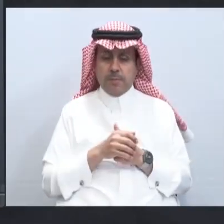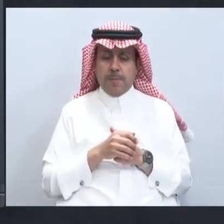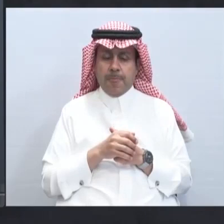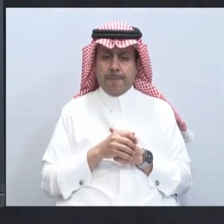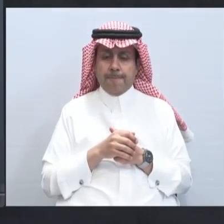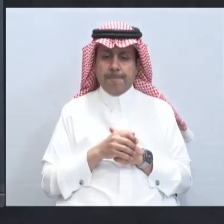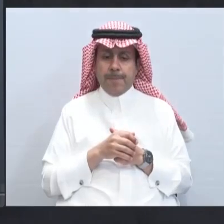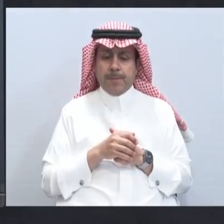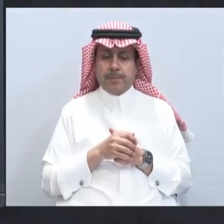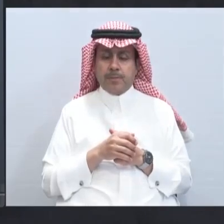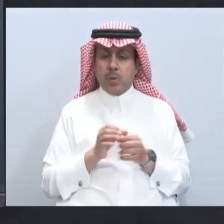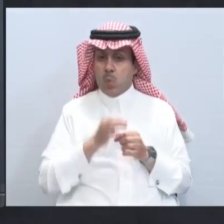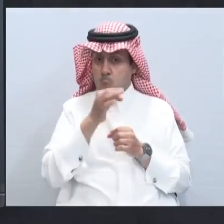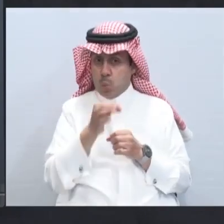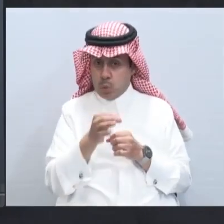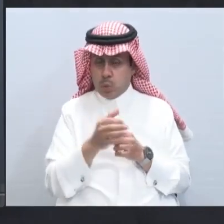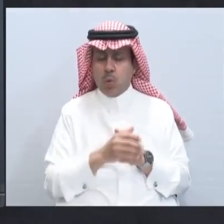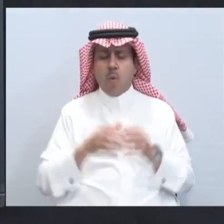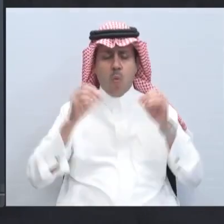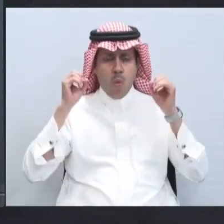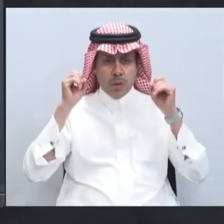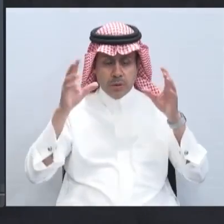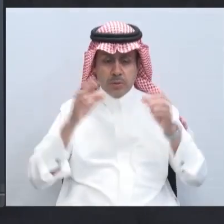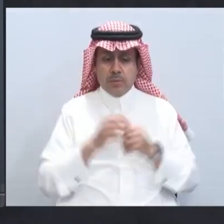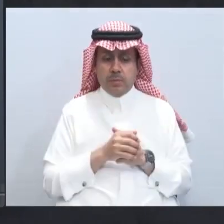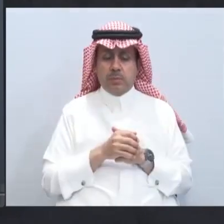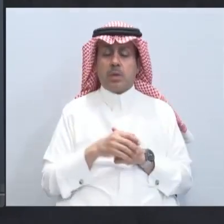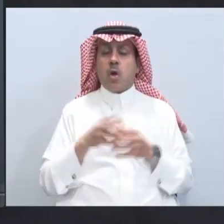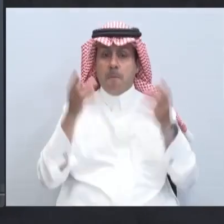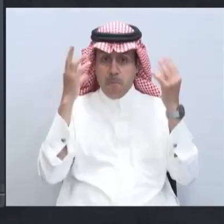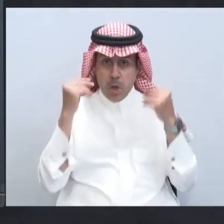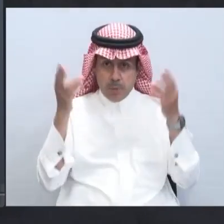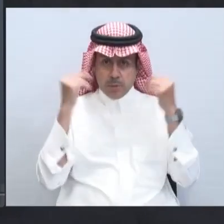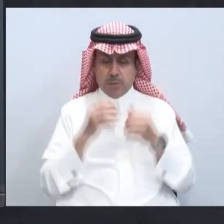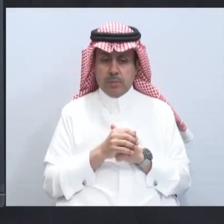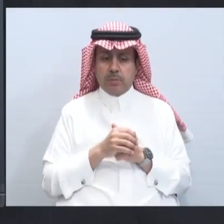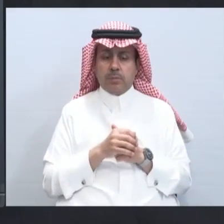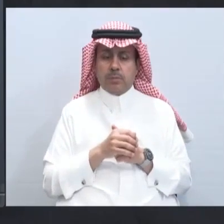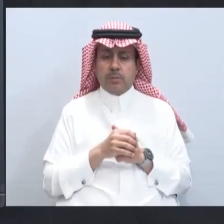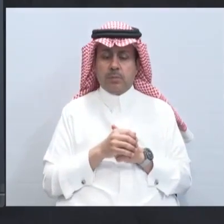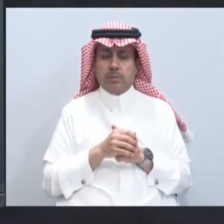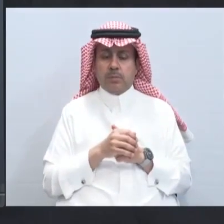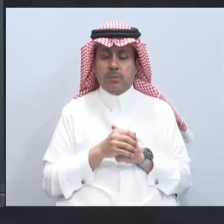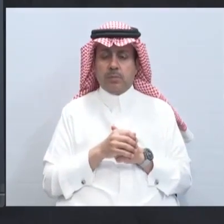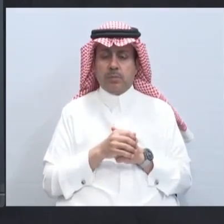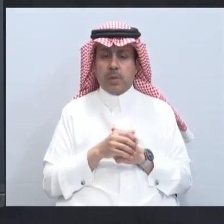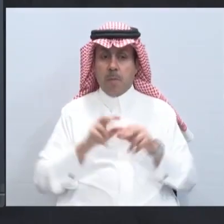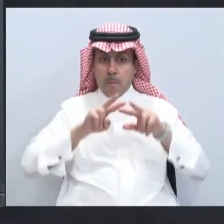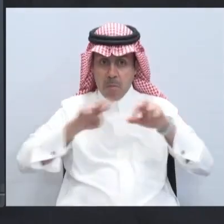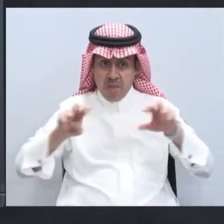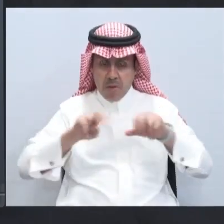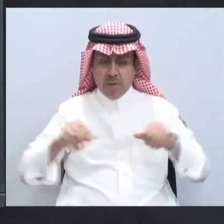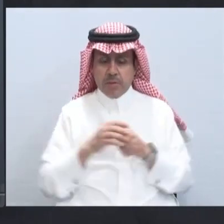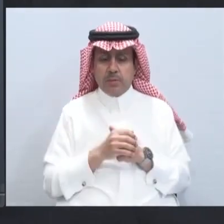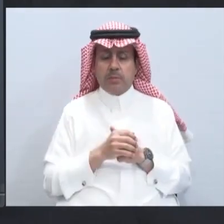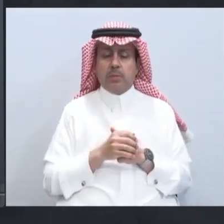ايضا الوصول الى كم كبير وشامل الى المعلومات يعني عند عمليات البحث تظهر